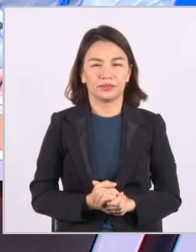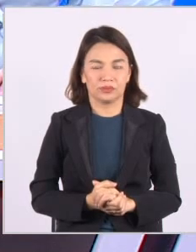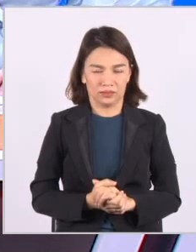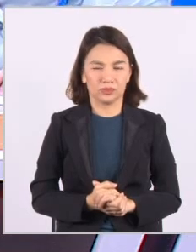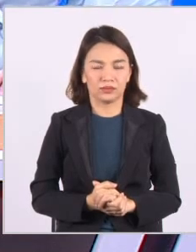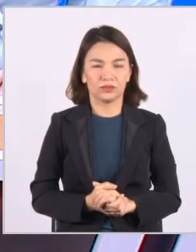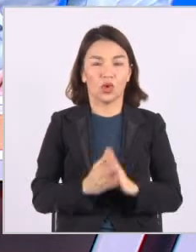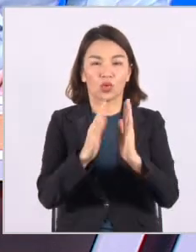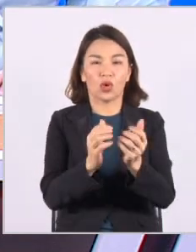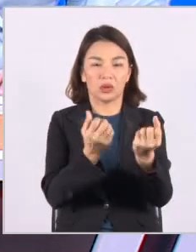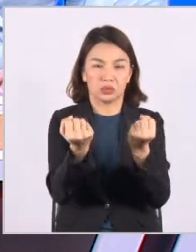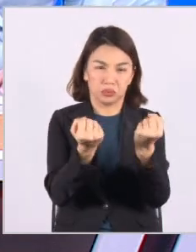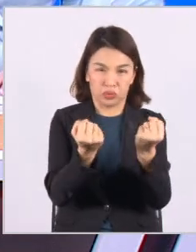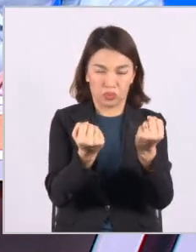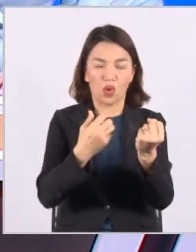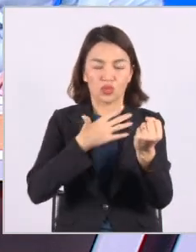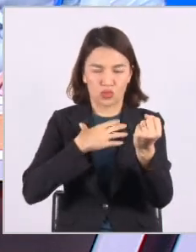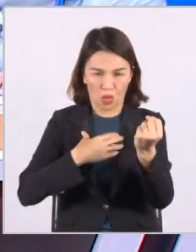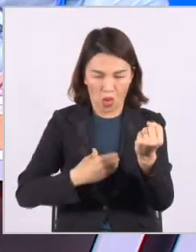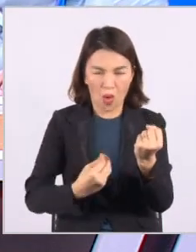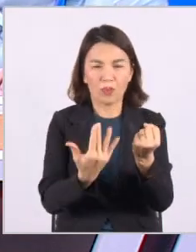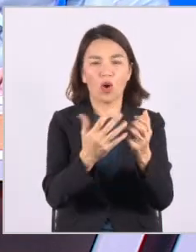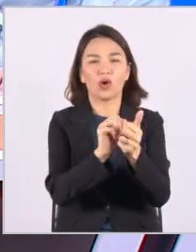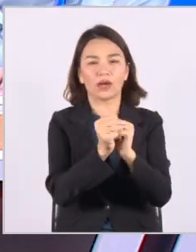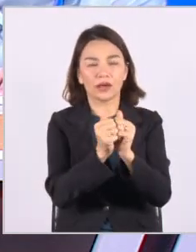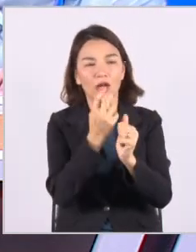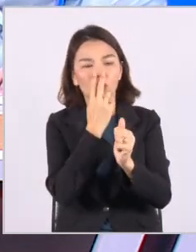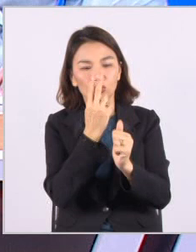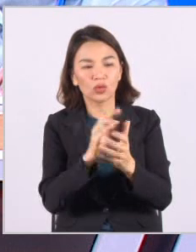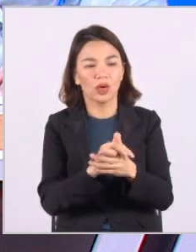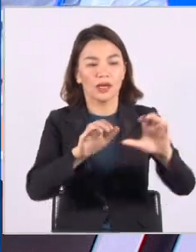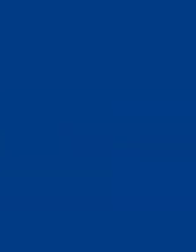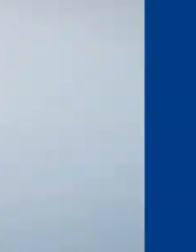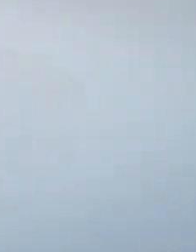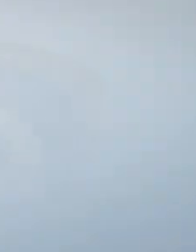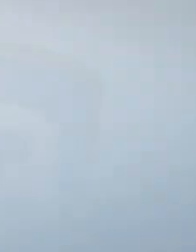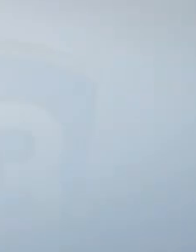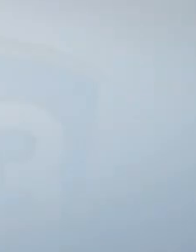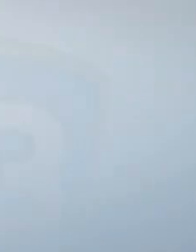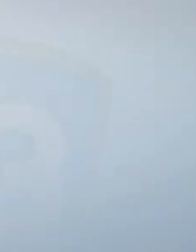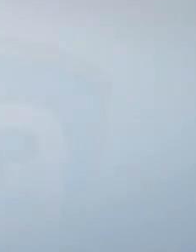รักความเร็วเขารอคอยกันอยู่แล้วตลอดนะคะพี่ก็จัดได้ยอดเยี่ยมเหมือนเคยเลย